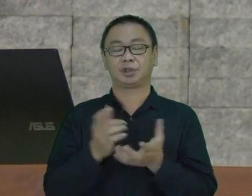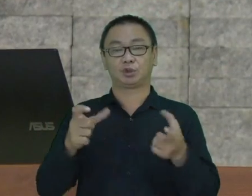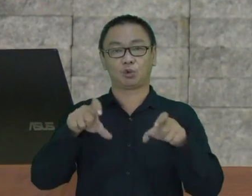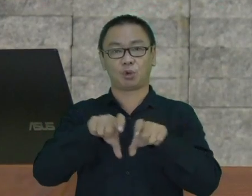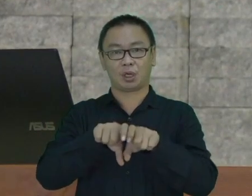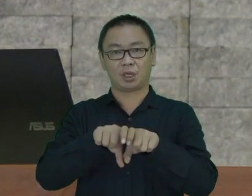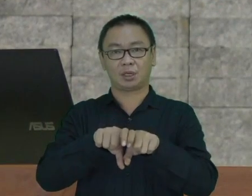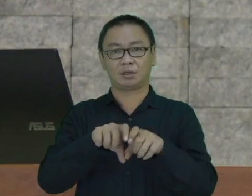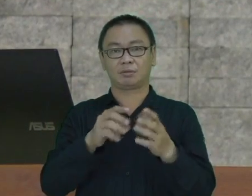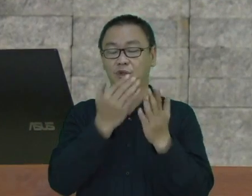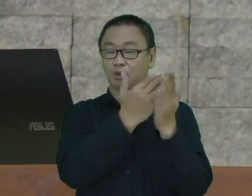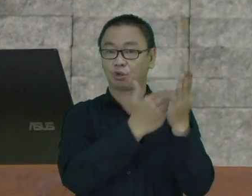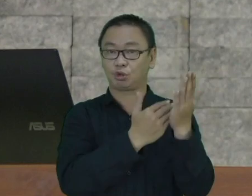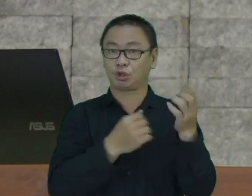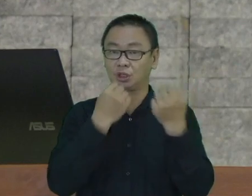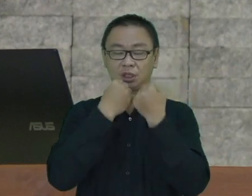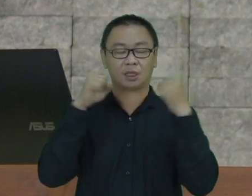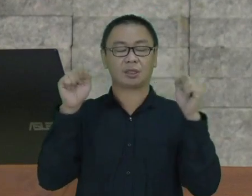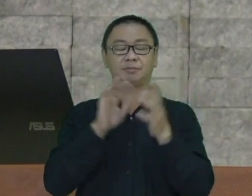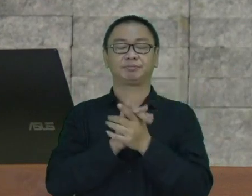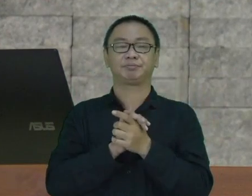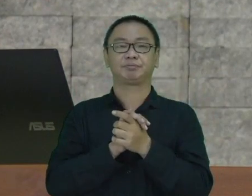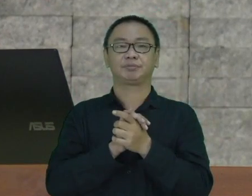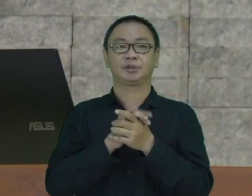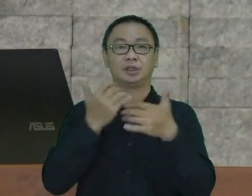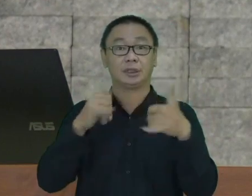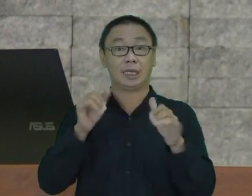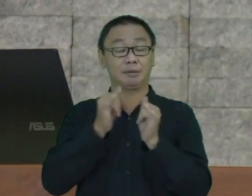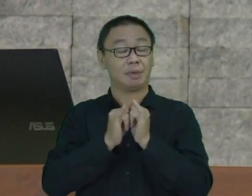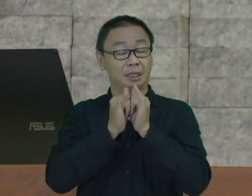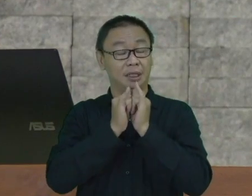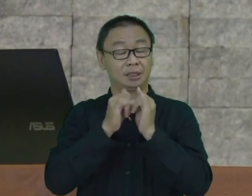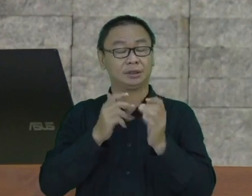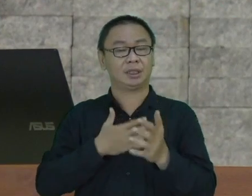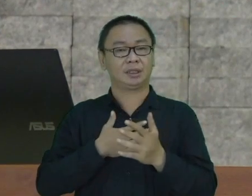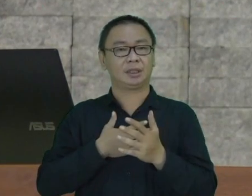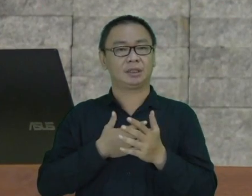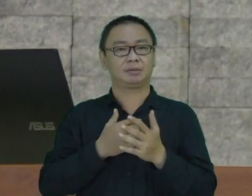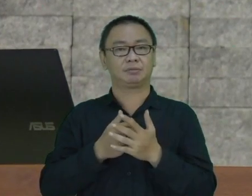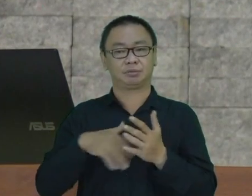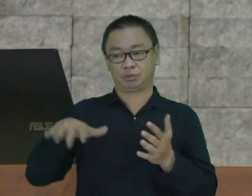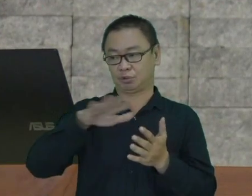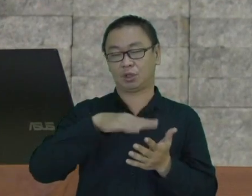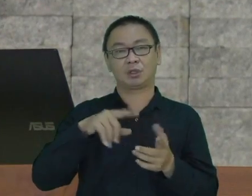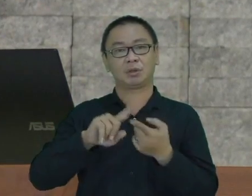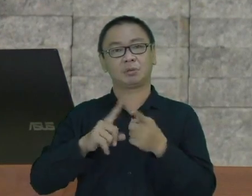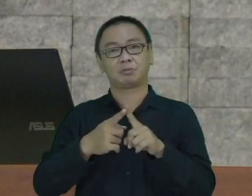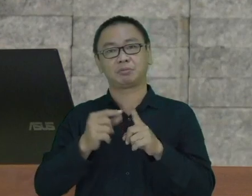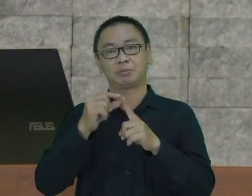dengan protokol kesehatan, seusai ibadah saya beserta dengan rekan-rekan